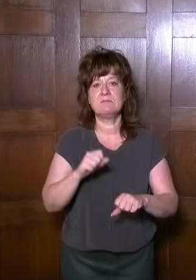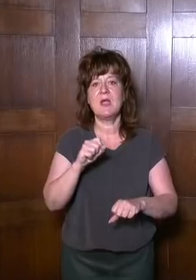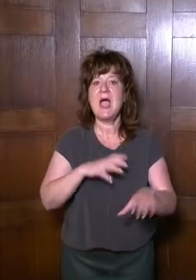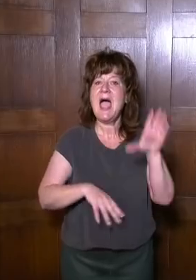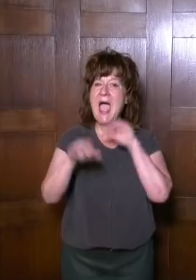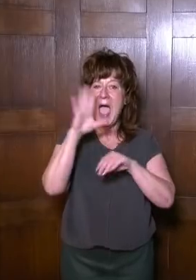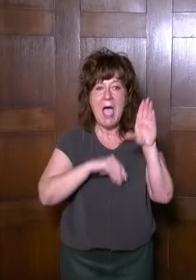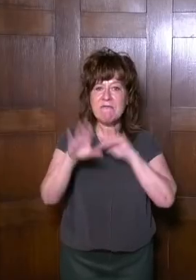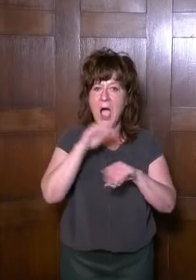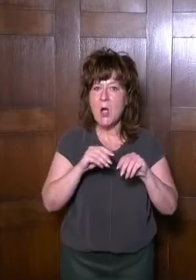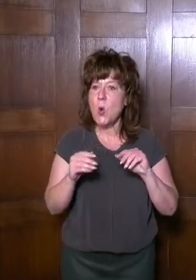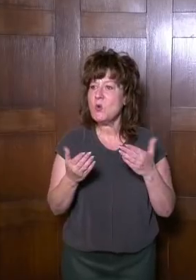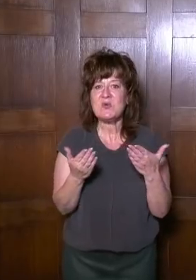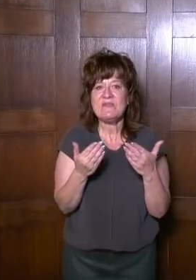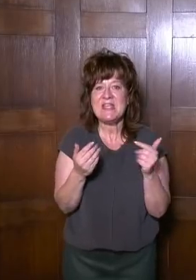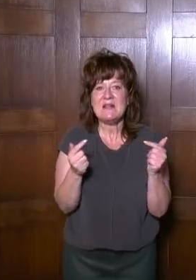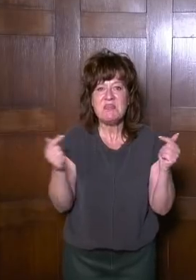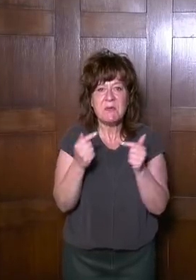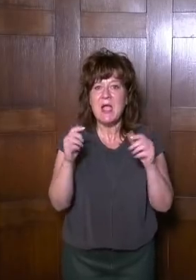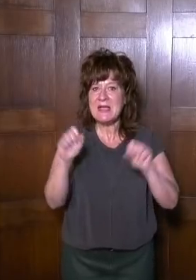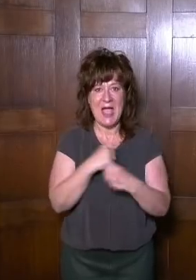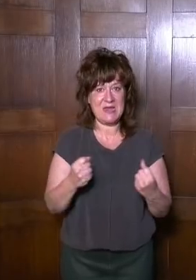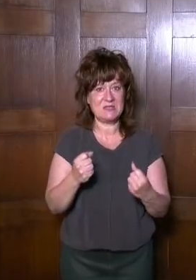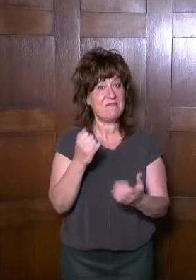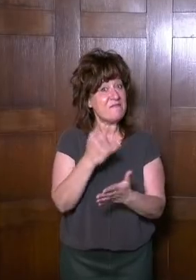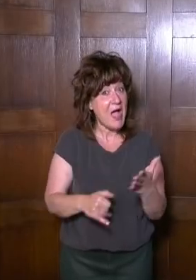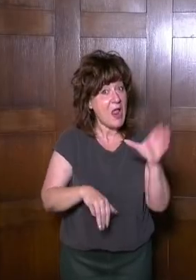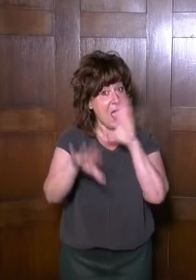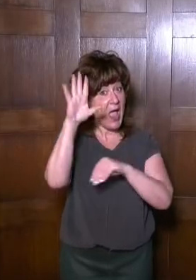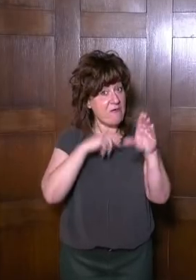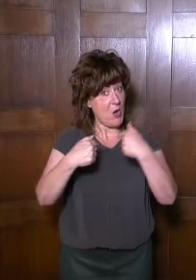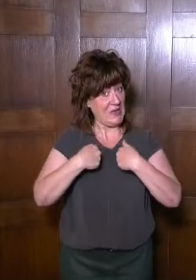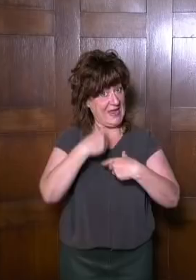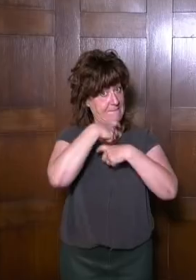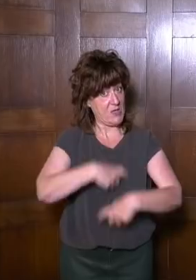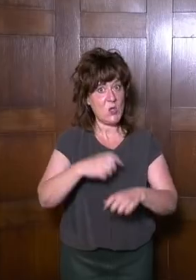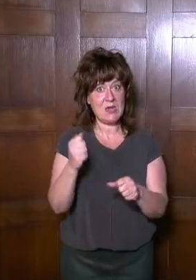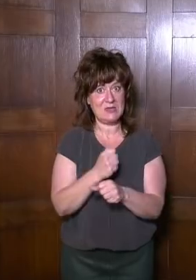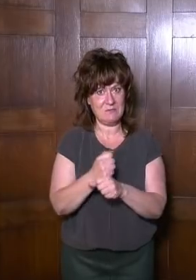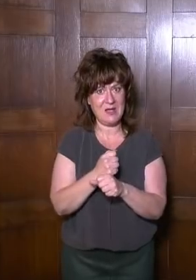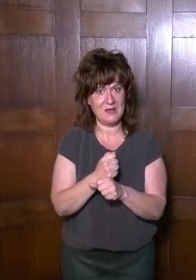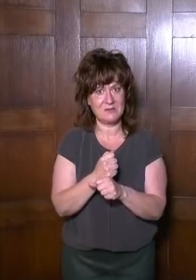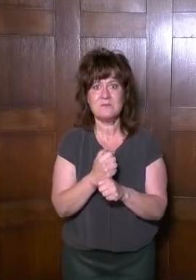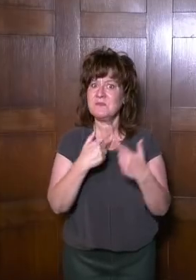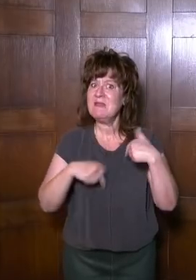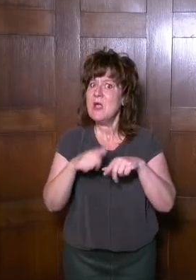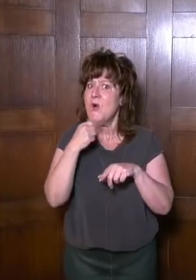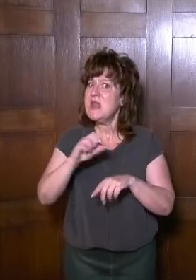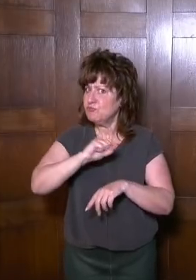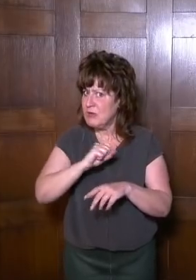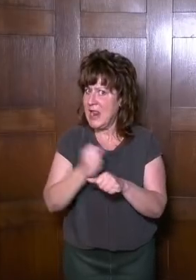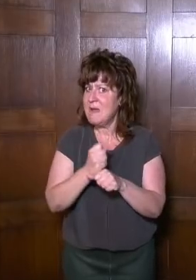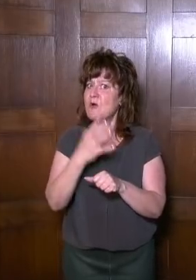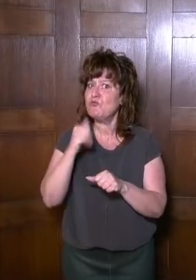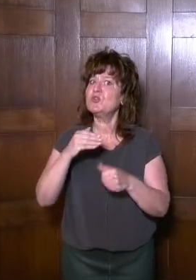nicht wirklich bestreiten. Erfahrungen macht jeder für sich persönlich. Wir wollen es nicht überziehen, weil wir ja dann auch relativ schnell zu den Erkenntnissen kommen wollen,